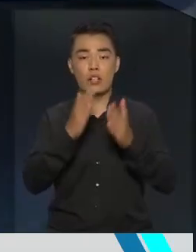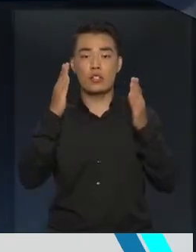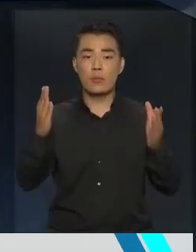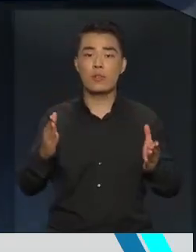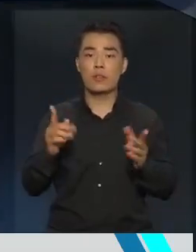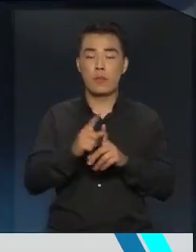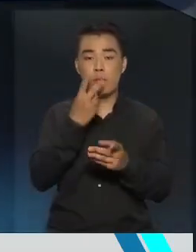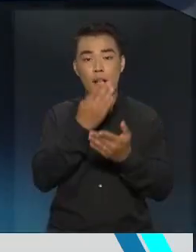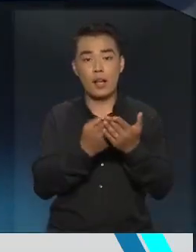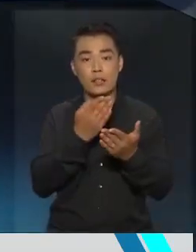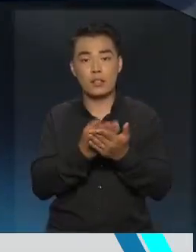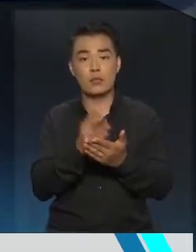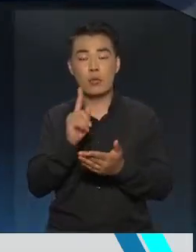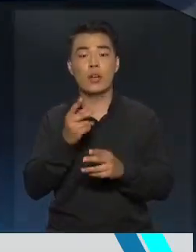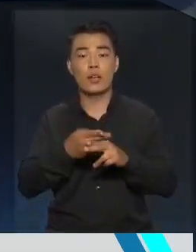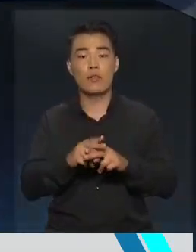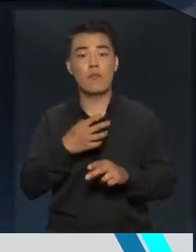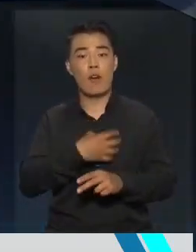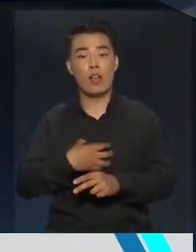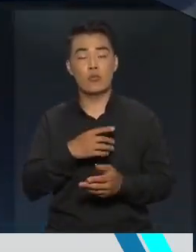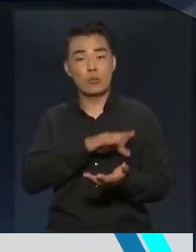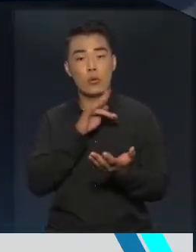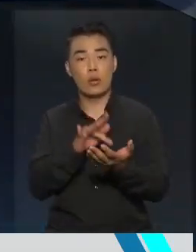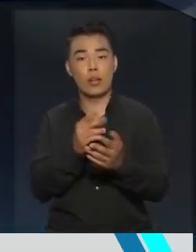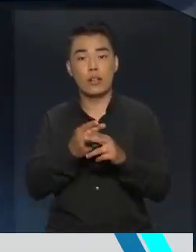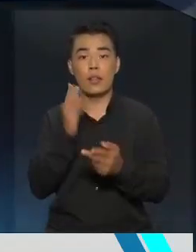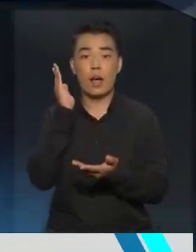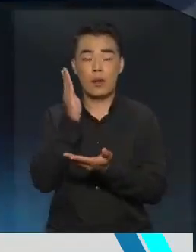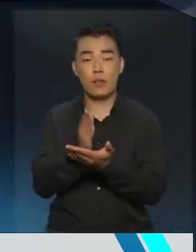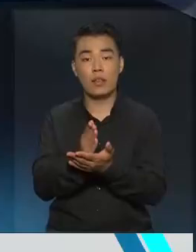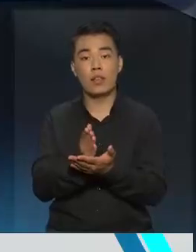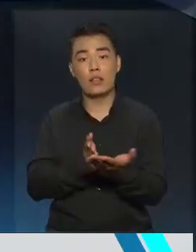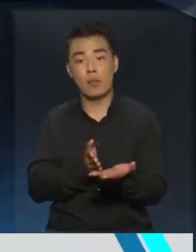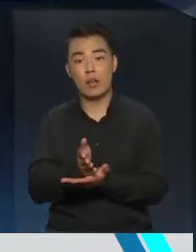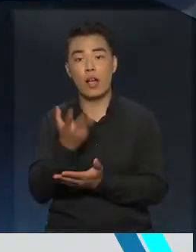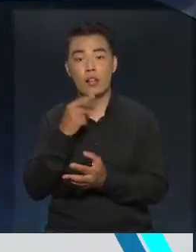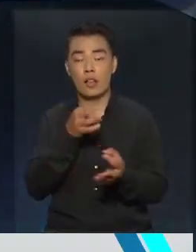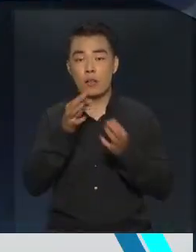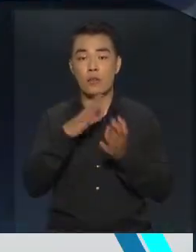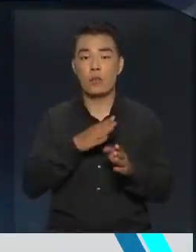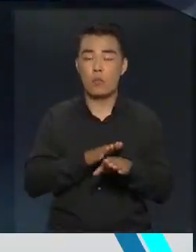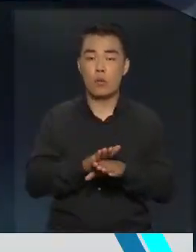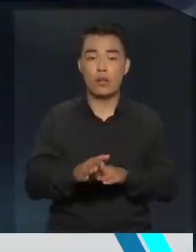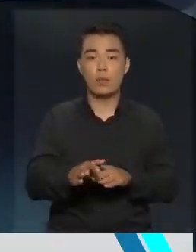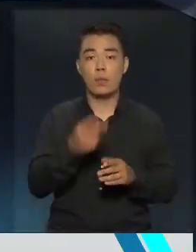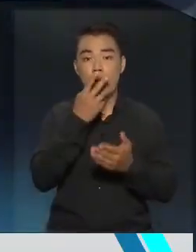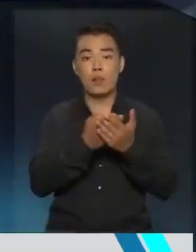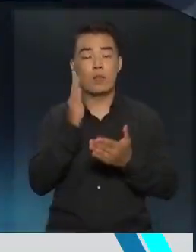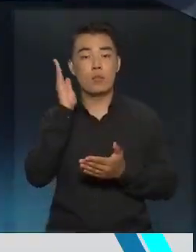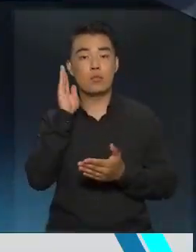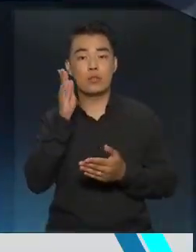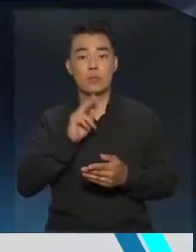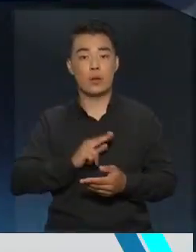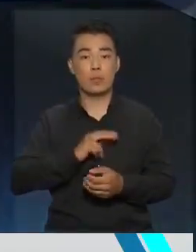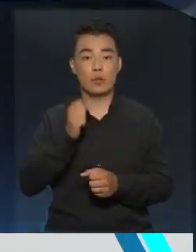масштабных результатах, но это основная точка отправная, которая уже как бы задает тон и планку дальнейшим действиям.